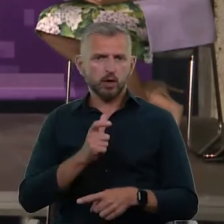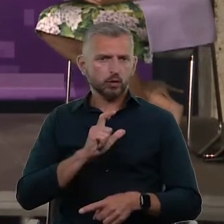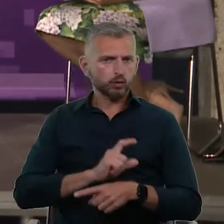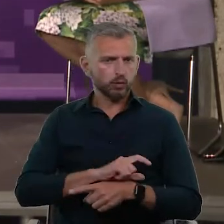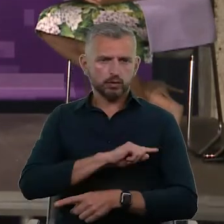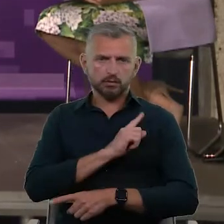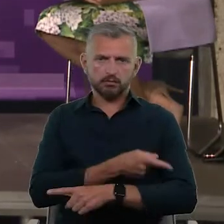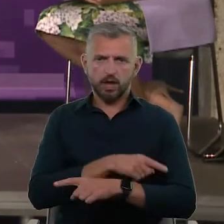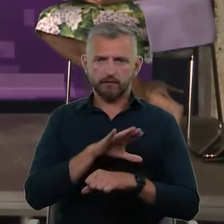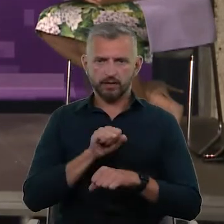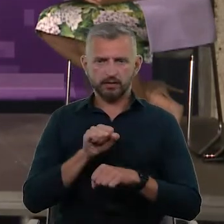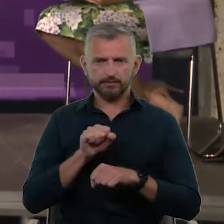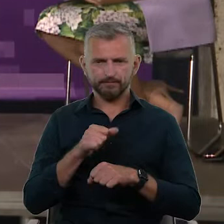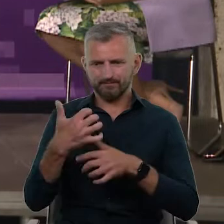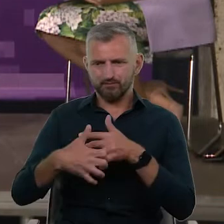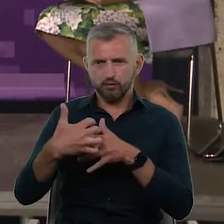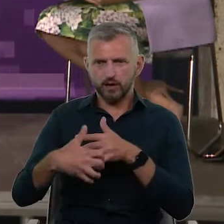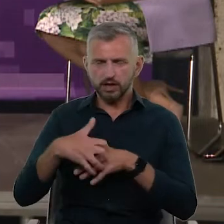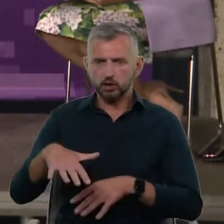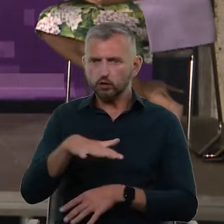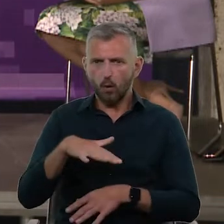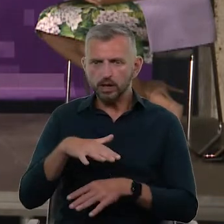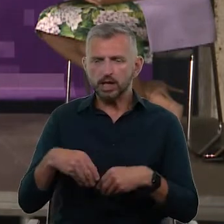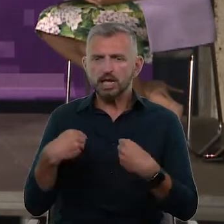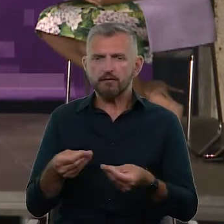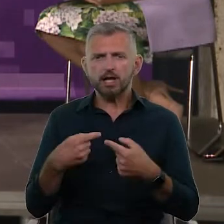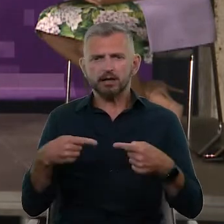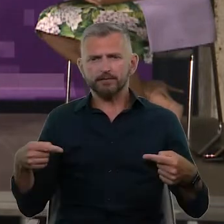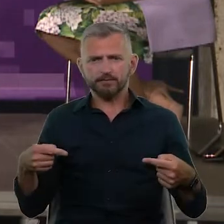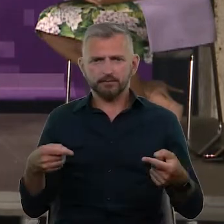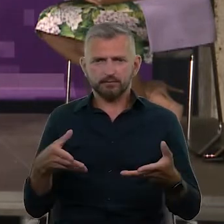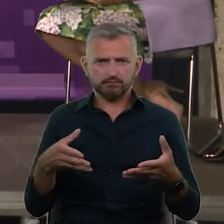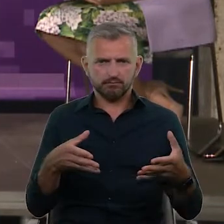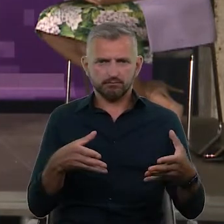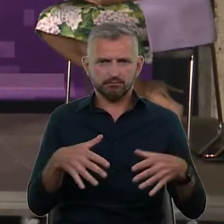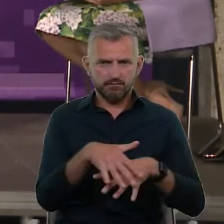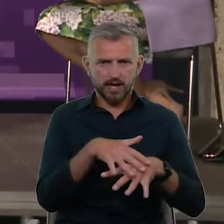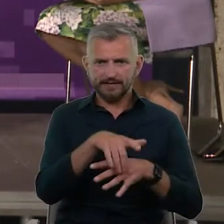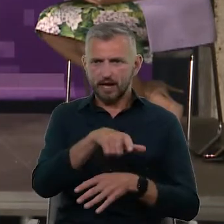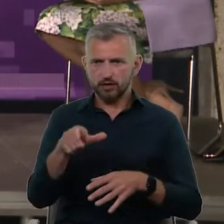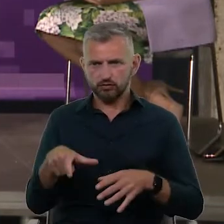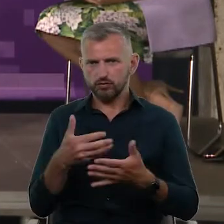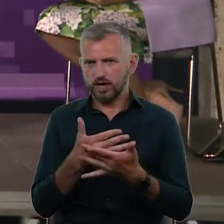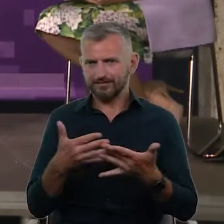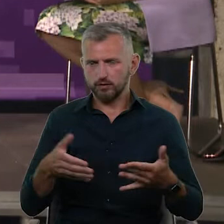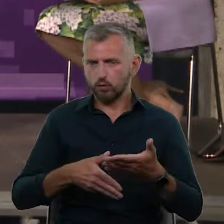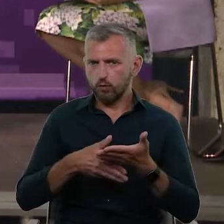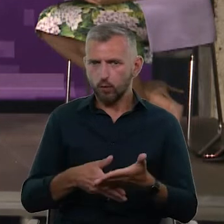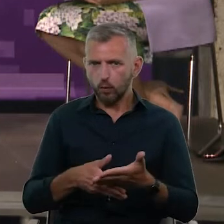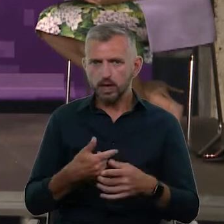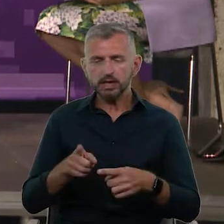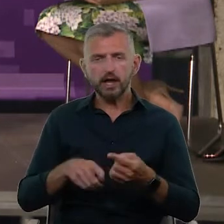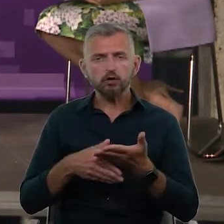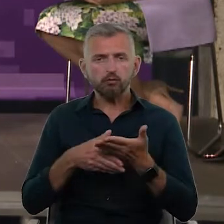буферній зоні, де ми надавали різним верст населення вразливим допомогу. Ця допомога і цей